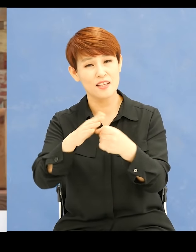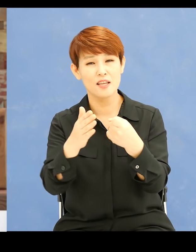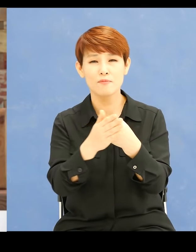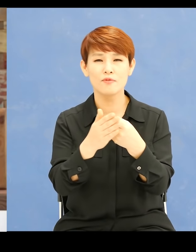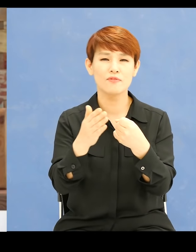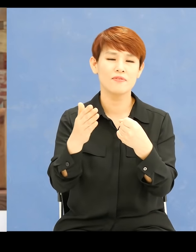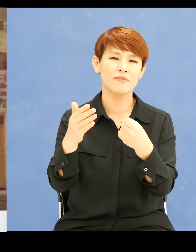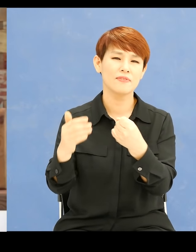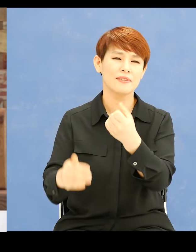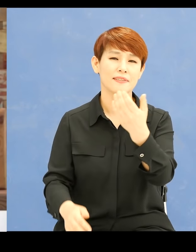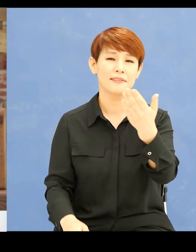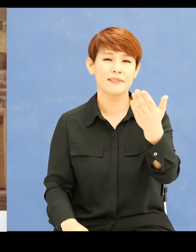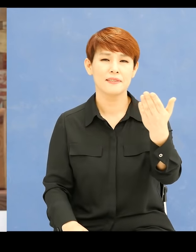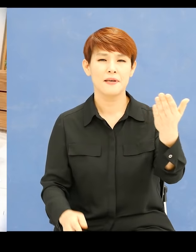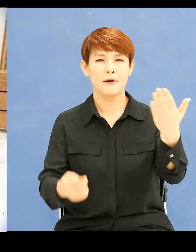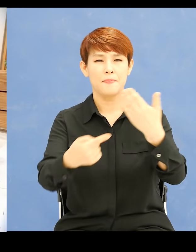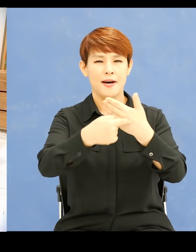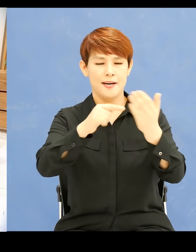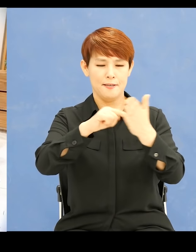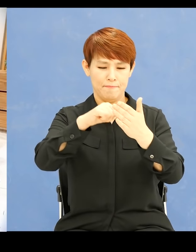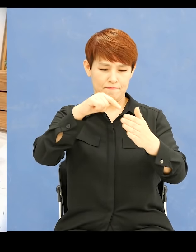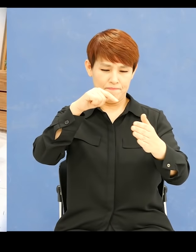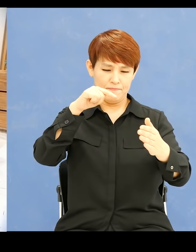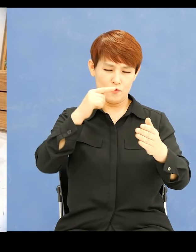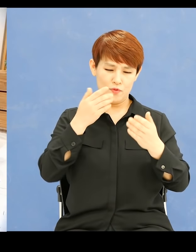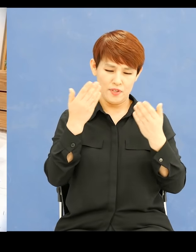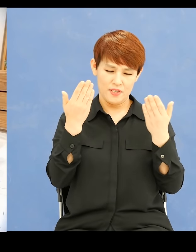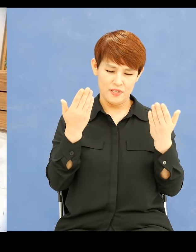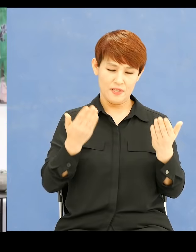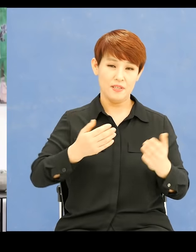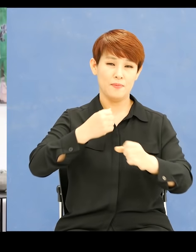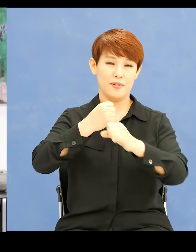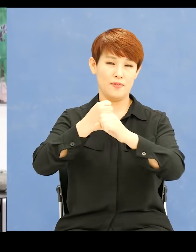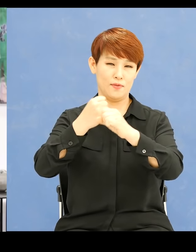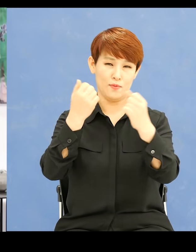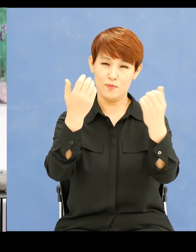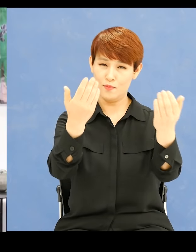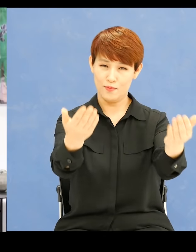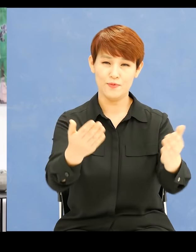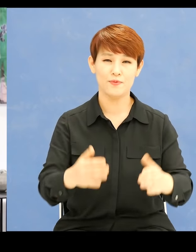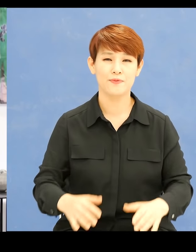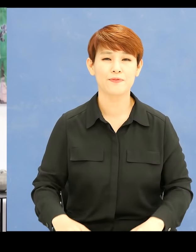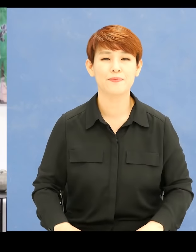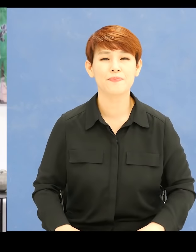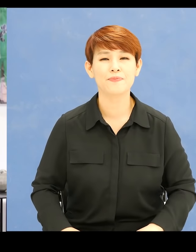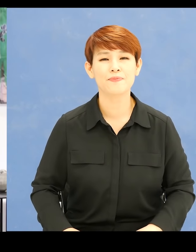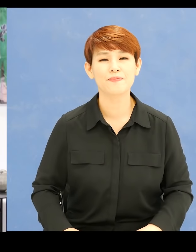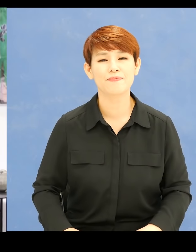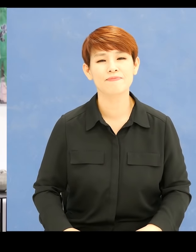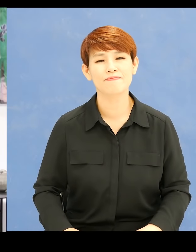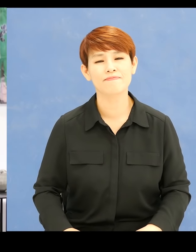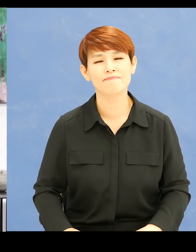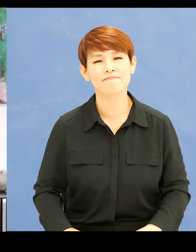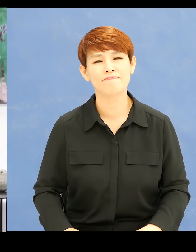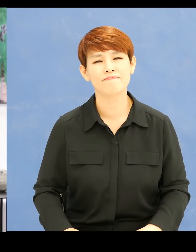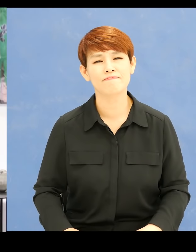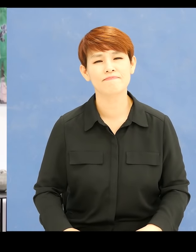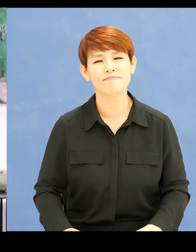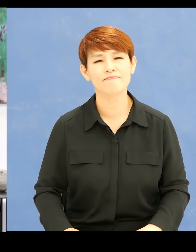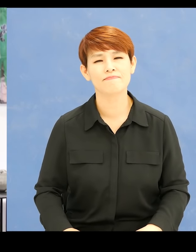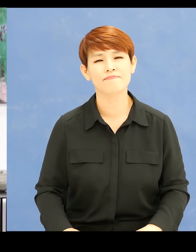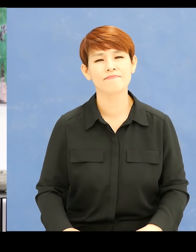중요하구나를 너무 많이 느꼈습니다. 네. 네. 우리 박영 목사님 어떠셨어요? 일단은 저희 그